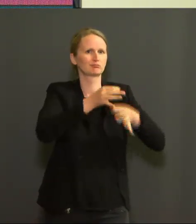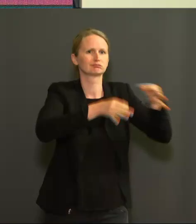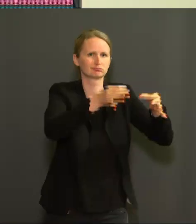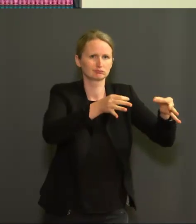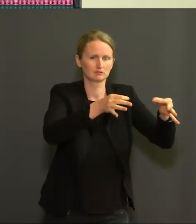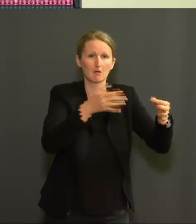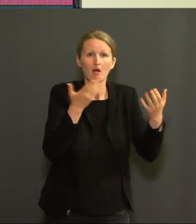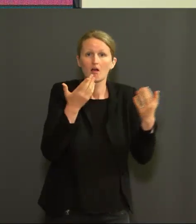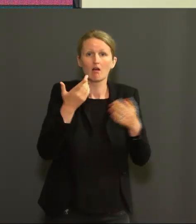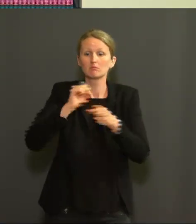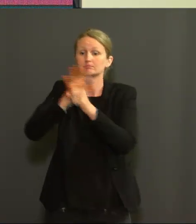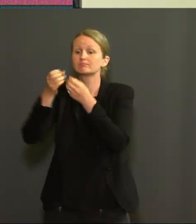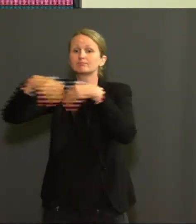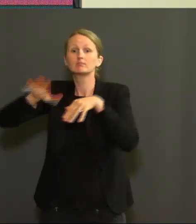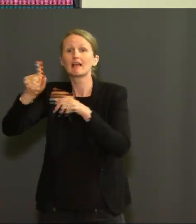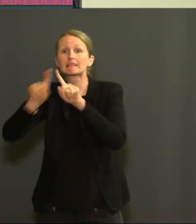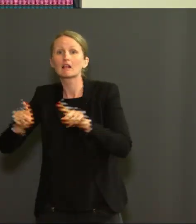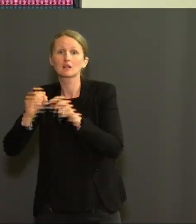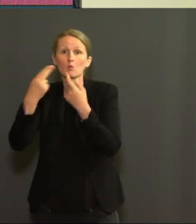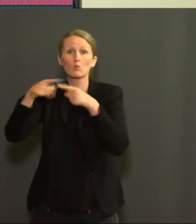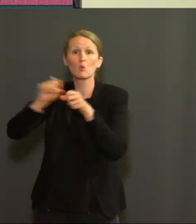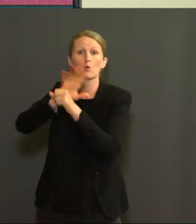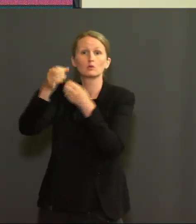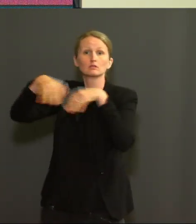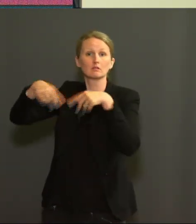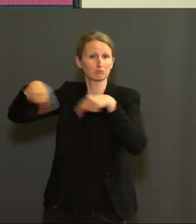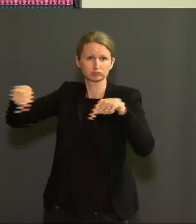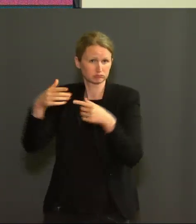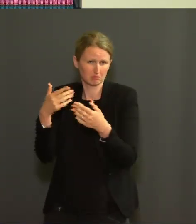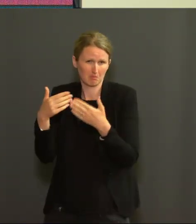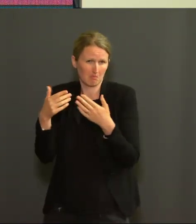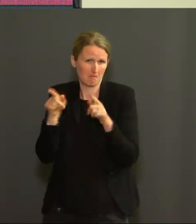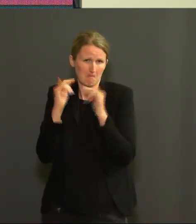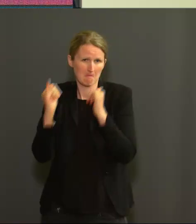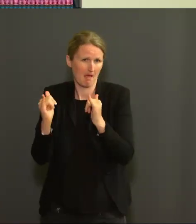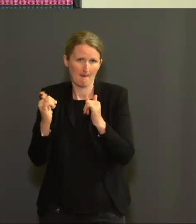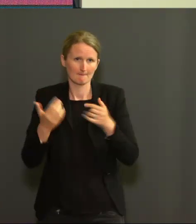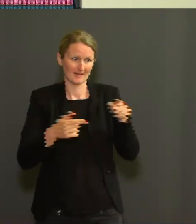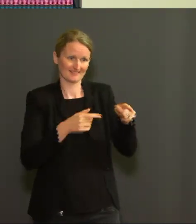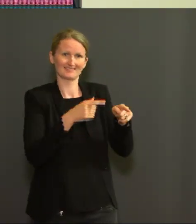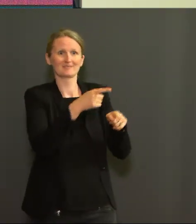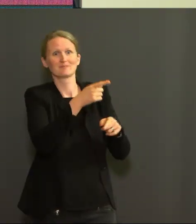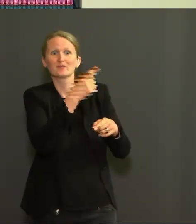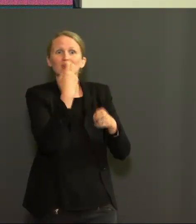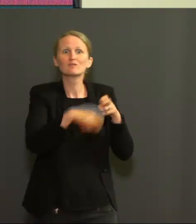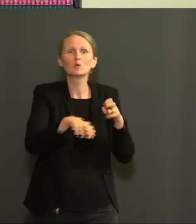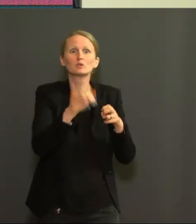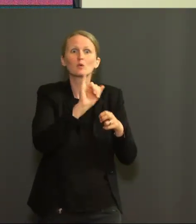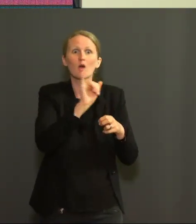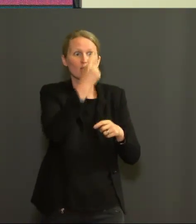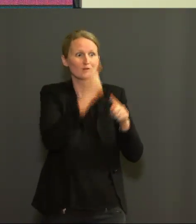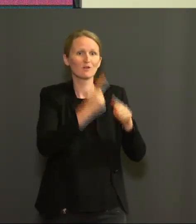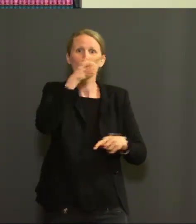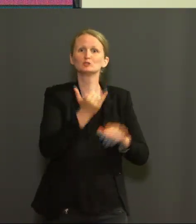autre. C'est un événement qui a lieu sur des semaines, c'est un événement qui a lieu dans des pays différents, avec beaucoup de voyages d'un pays